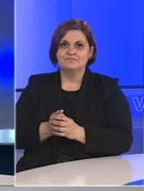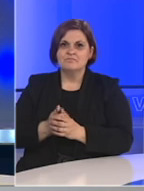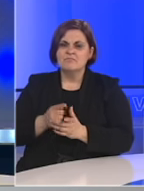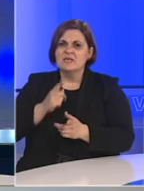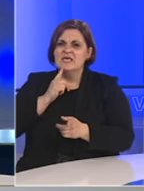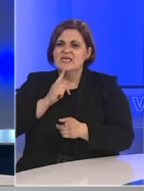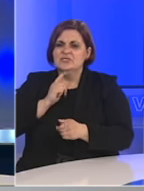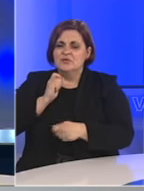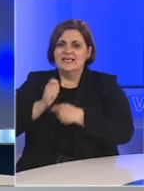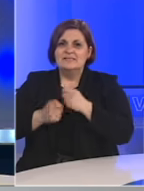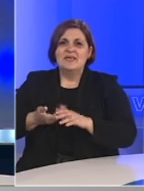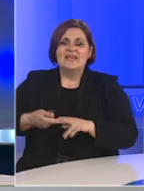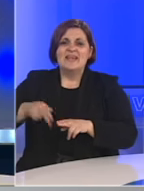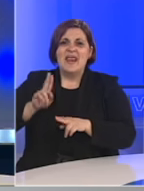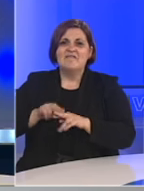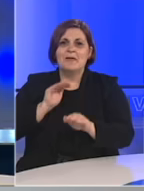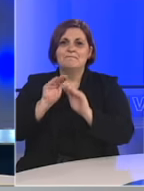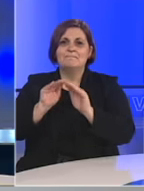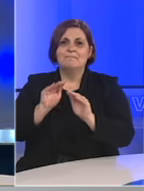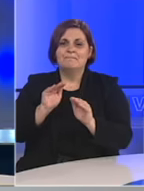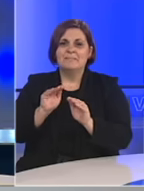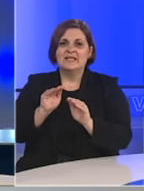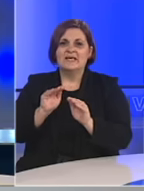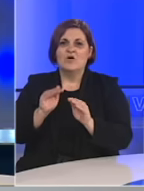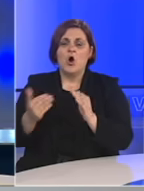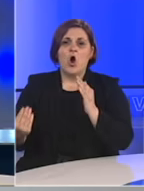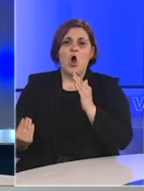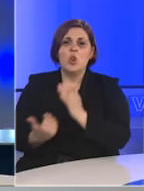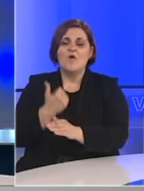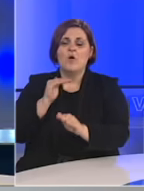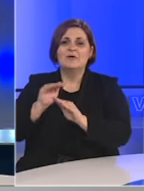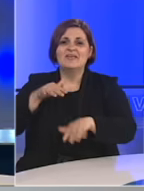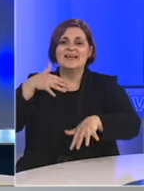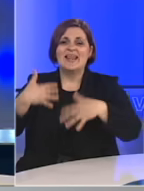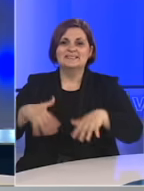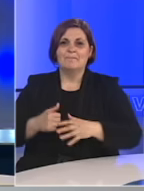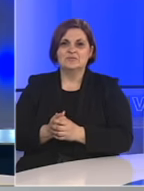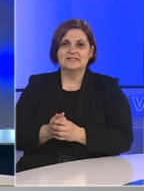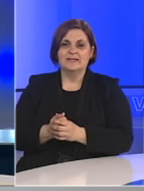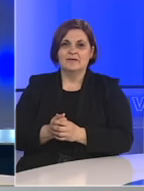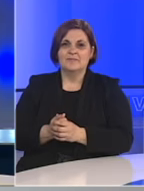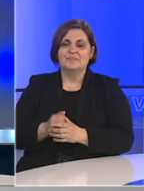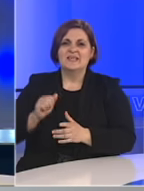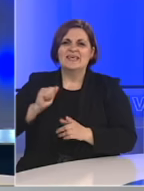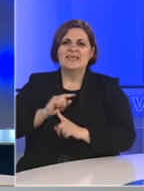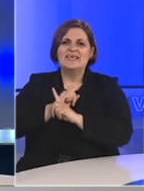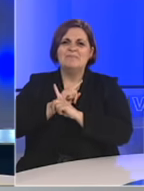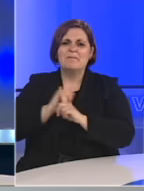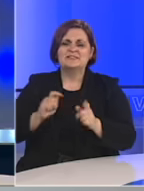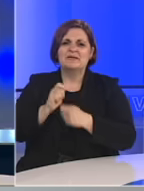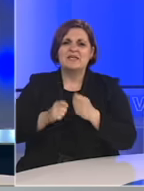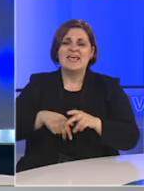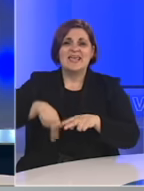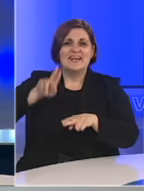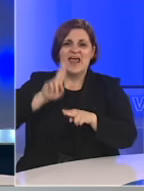Iz kojih oblasti se najčešće prijavljuju novo prijavljeni nezaposleni? Imamo iz raznih oblasti,